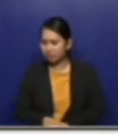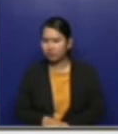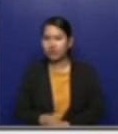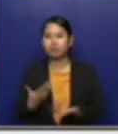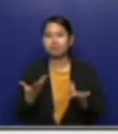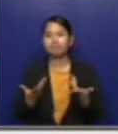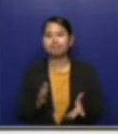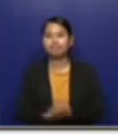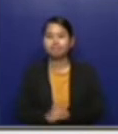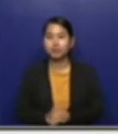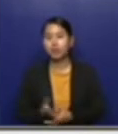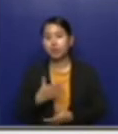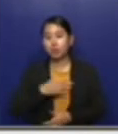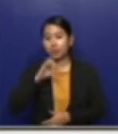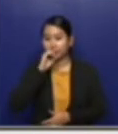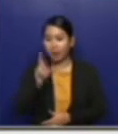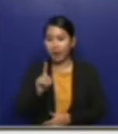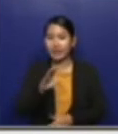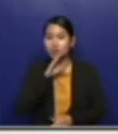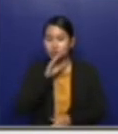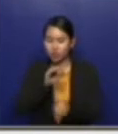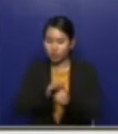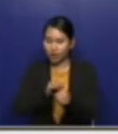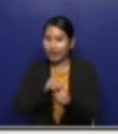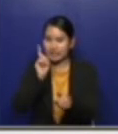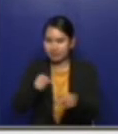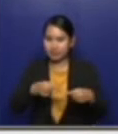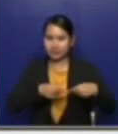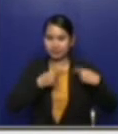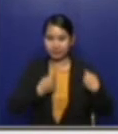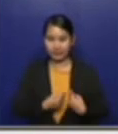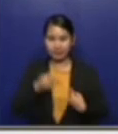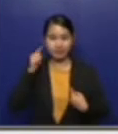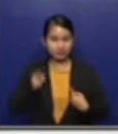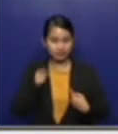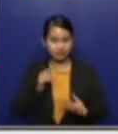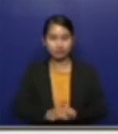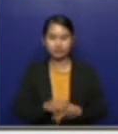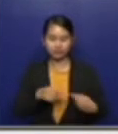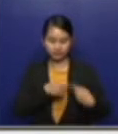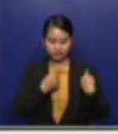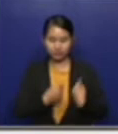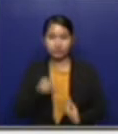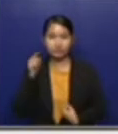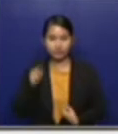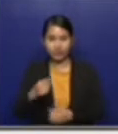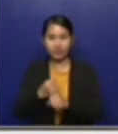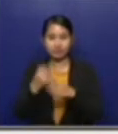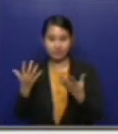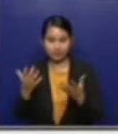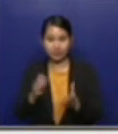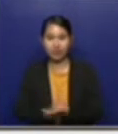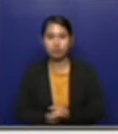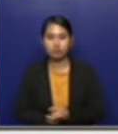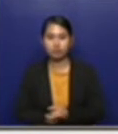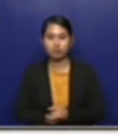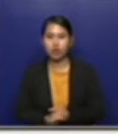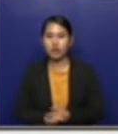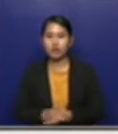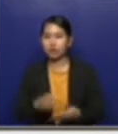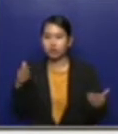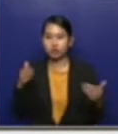มถึงบอกว่าถ้าเมตตาจริงๆต้องจริงใจถ้าจริงใจจริงๆต้องถูกที่ถูกคนถูกเว